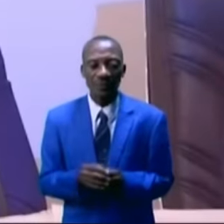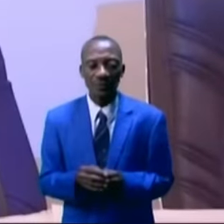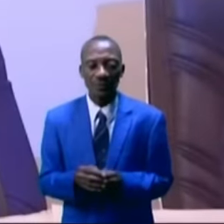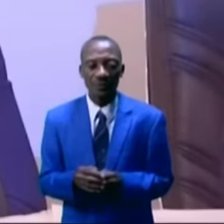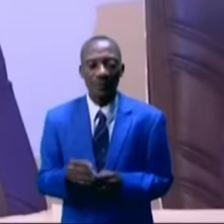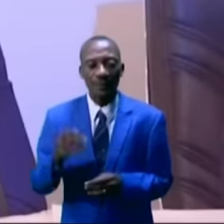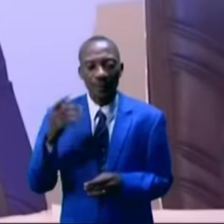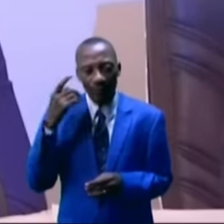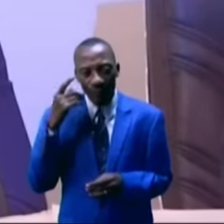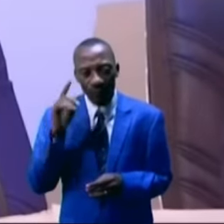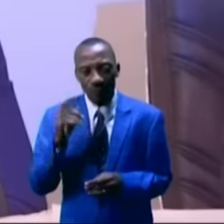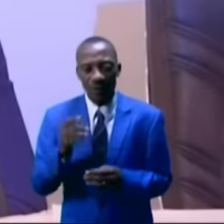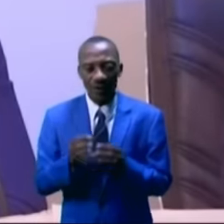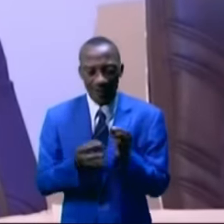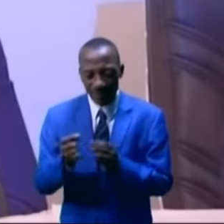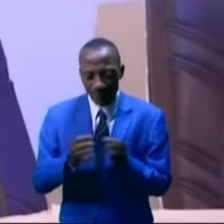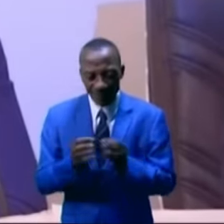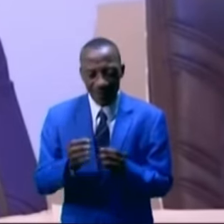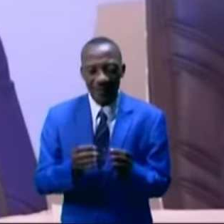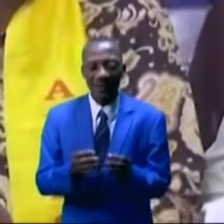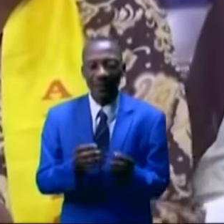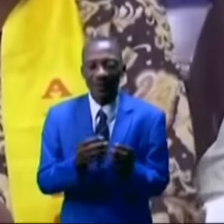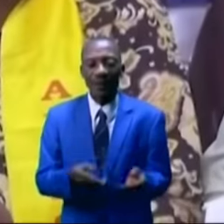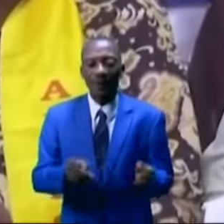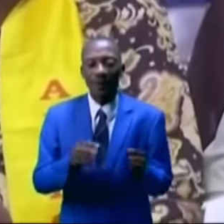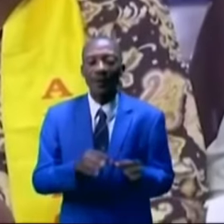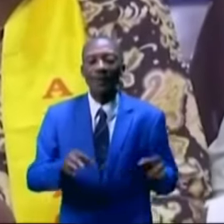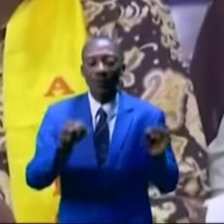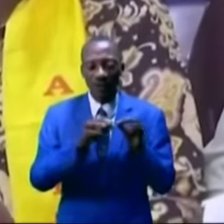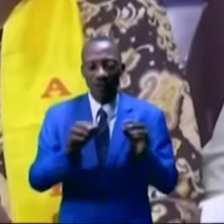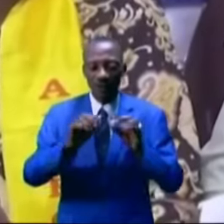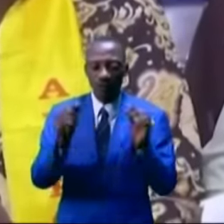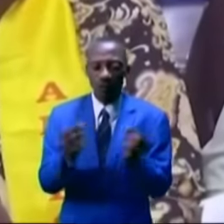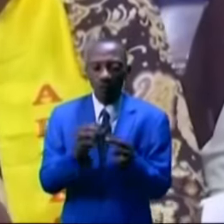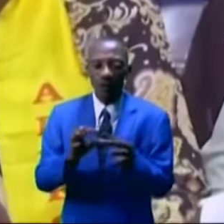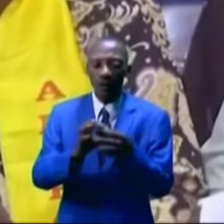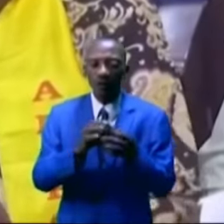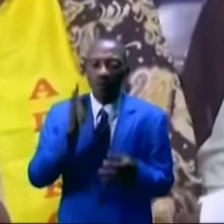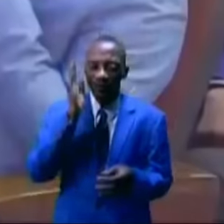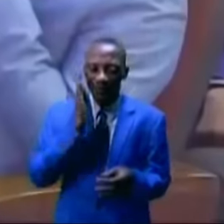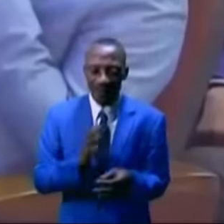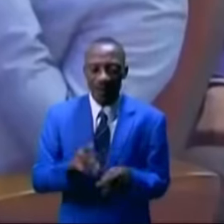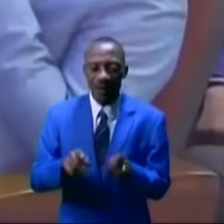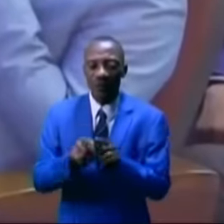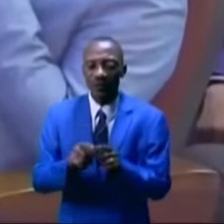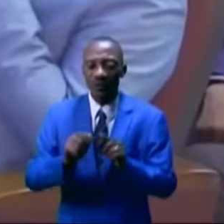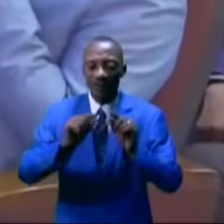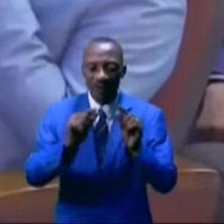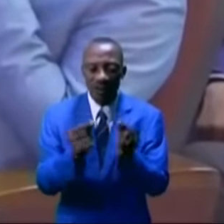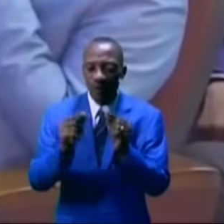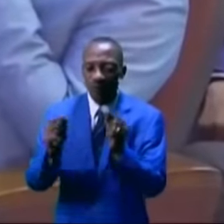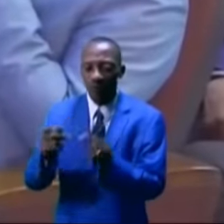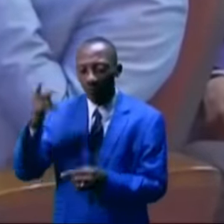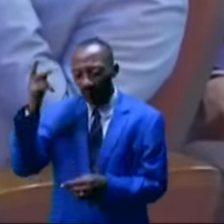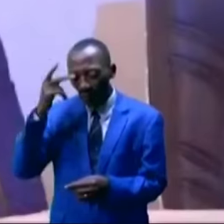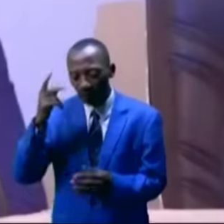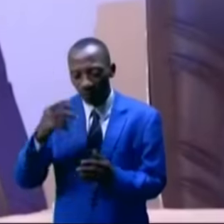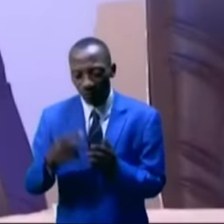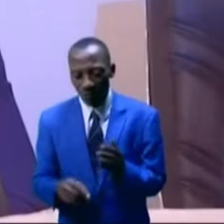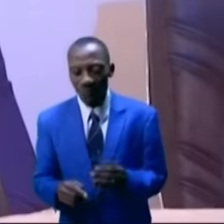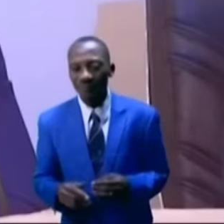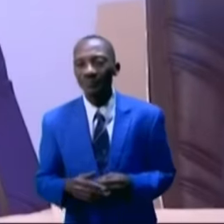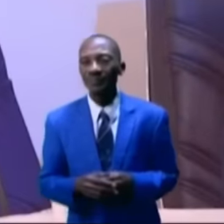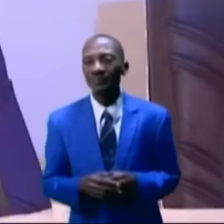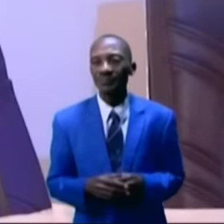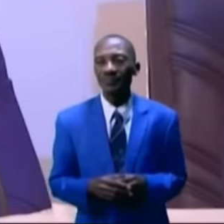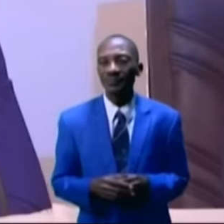cette plateforme politique, une initiative qui rentre dans le cadre de la redynamisation de l'Union Sacrée de la Nation. Nous sommes là pour